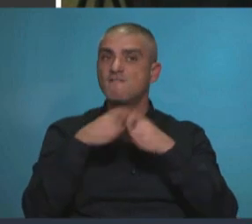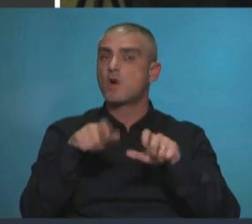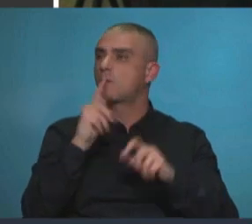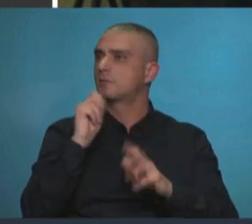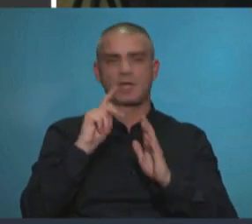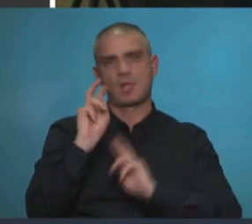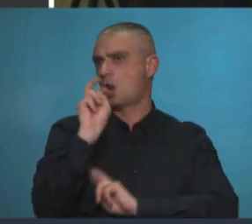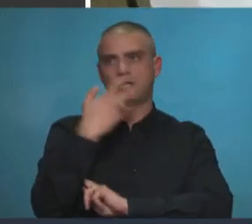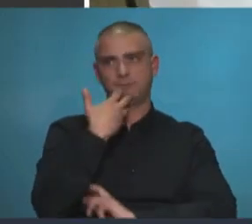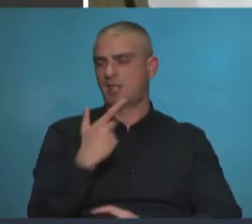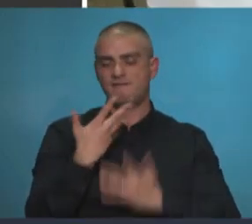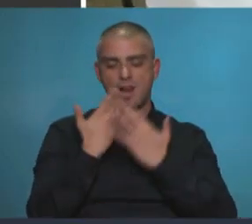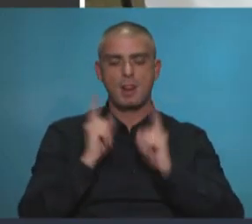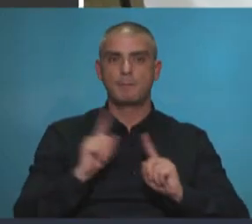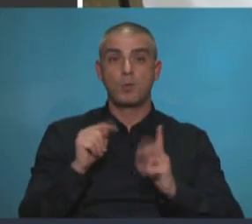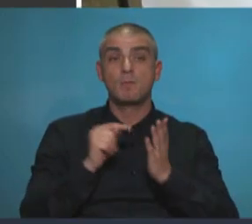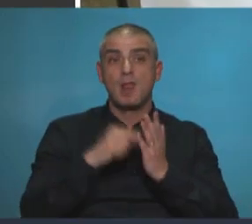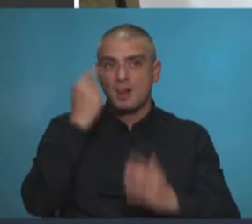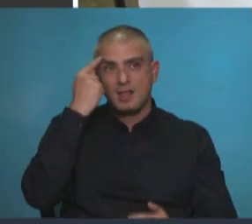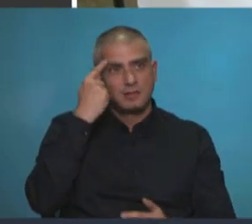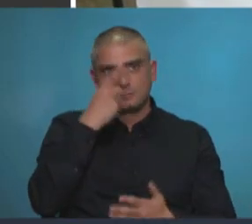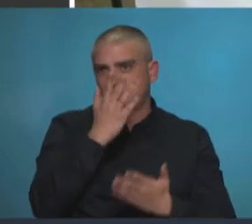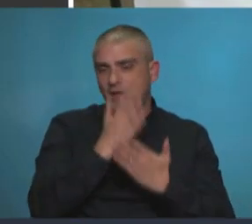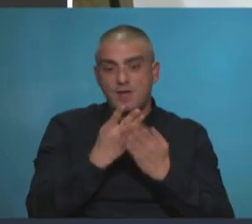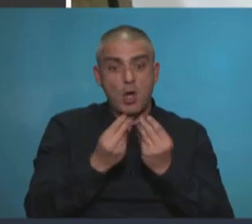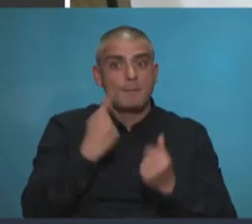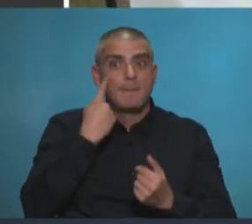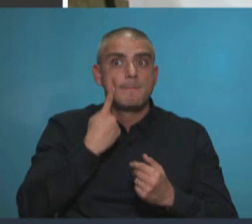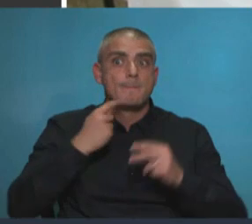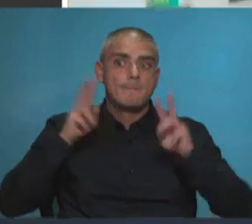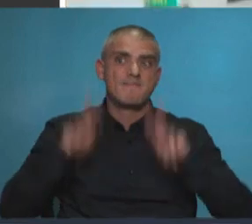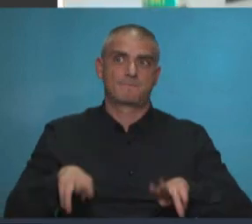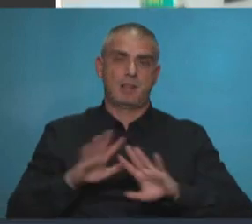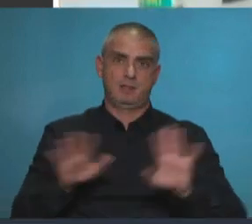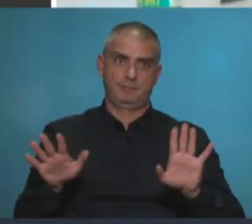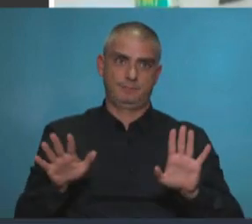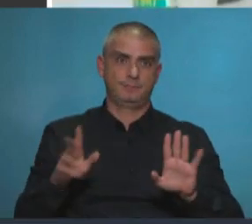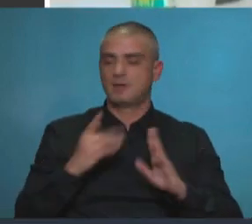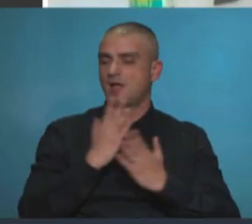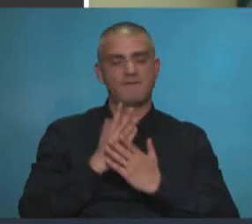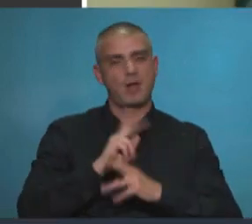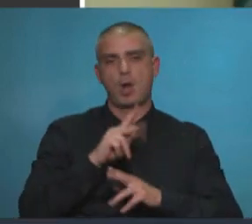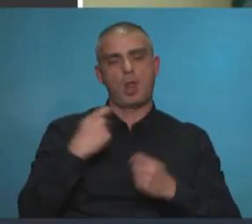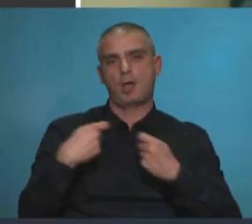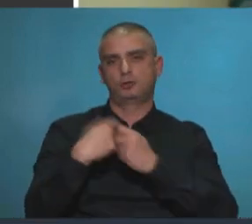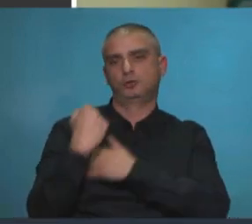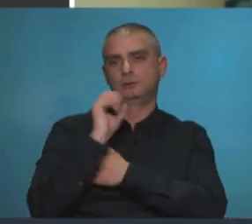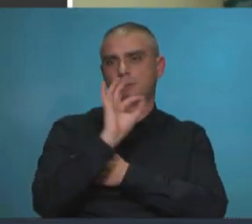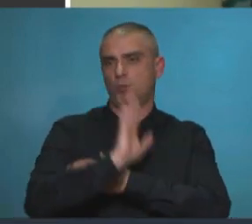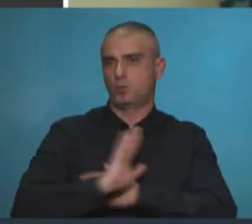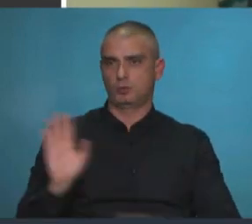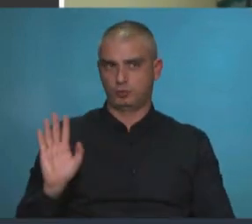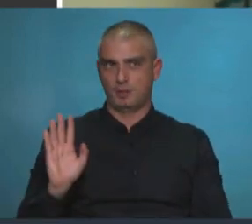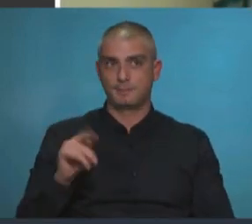זימן את הרב אילון לבירור, כי לדעתה מדובר בחומרים פליליים לכאורה, כלומר, מעבר לתחום הסמכויות של הפורום.